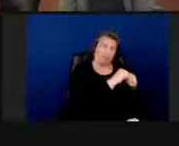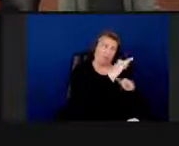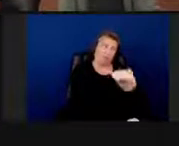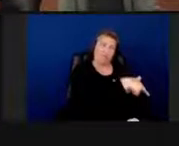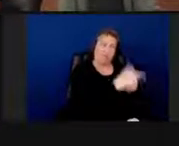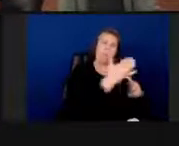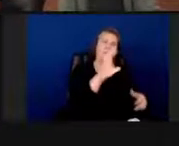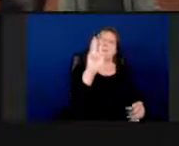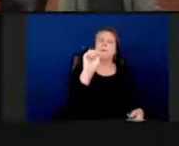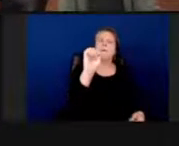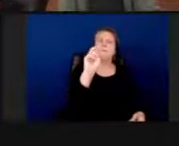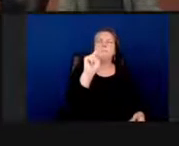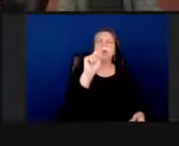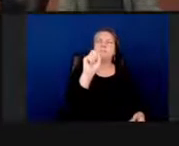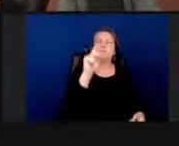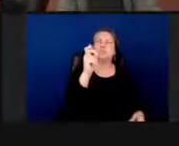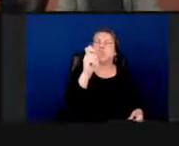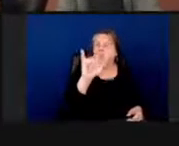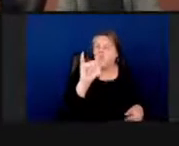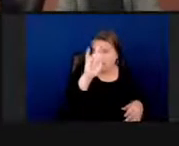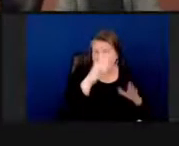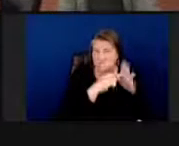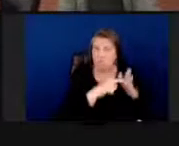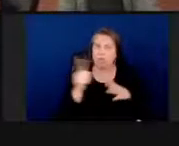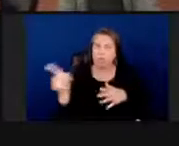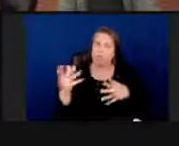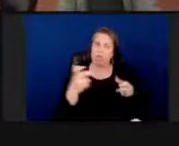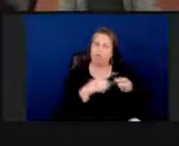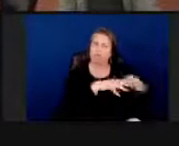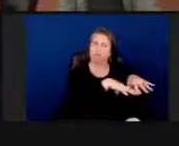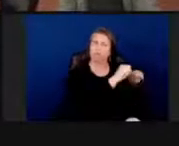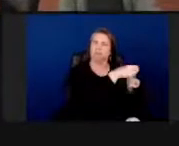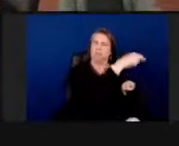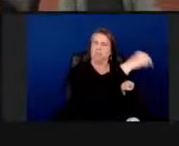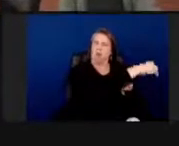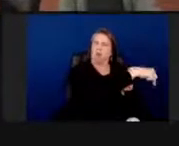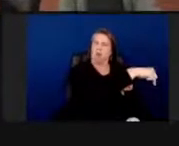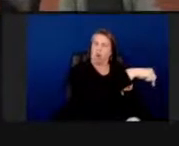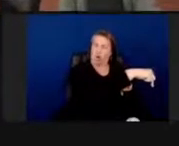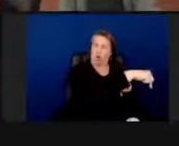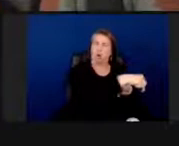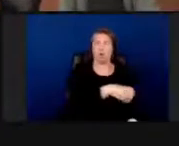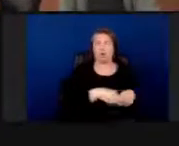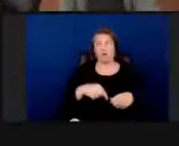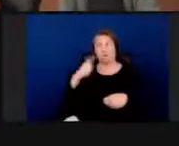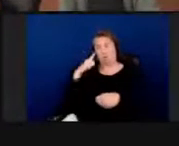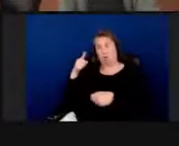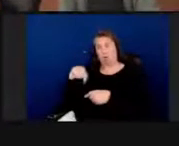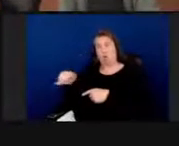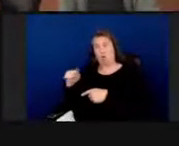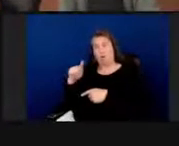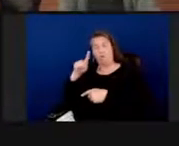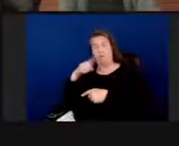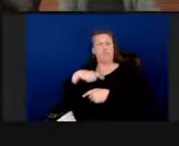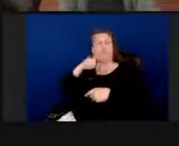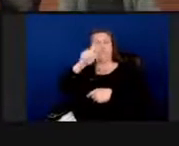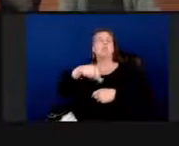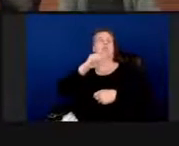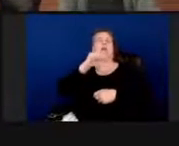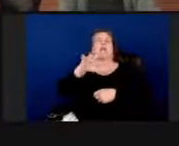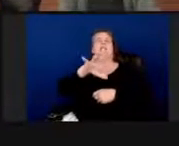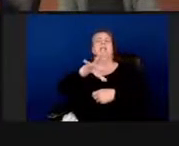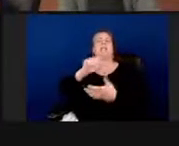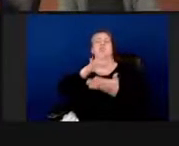na kufikia sasa tunaona ya kuwa wanafunzi wetu ambao wako pale